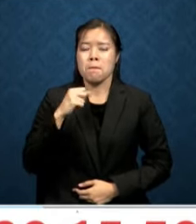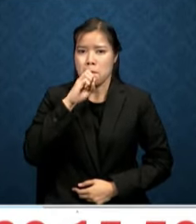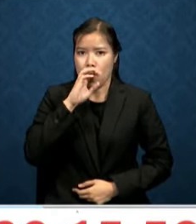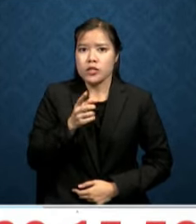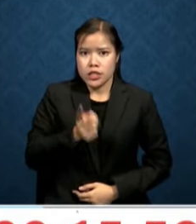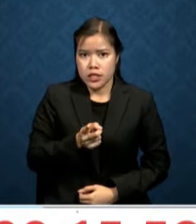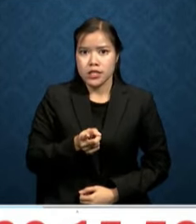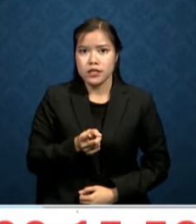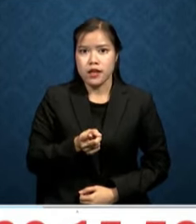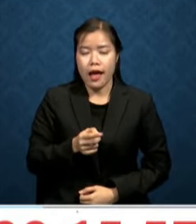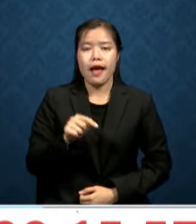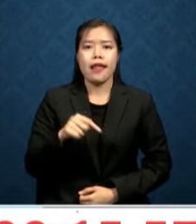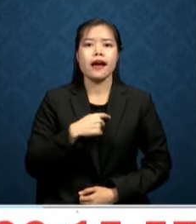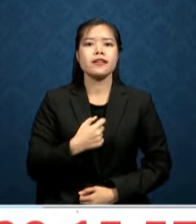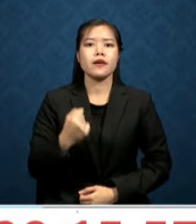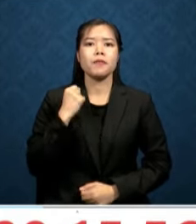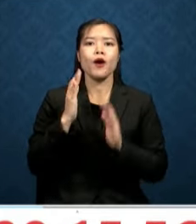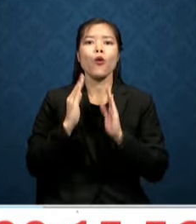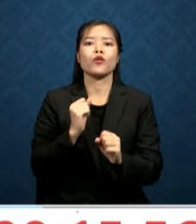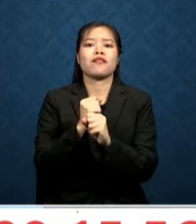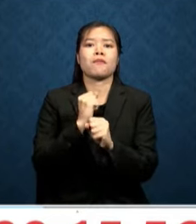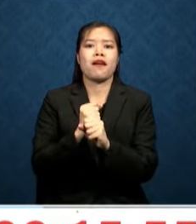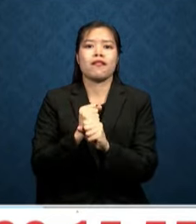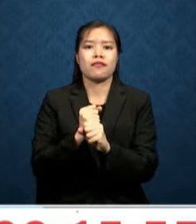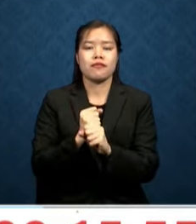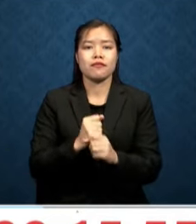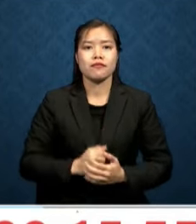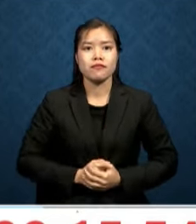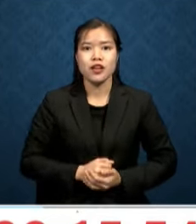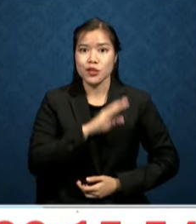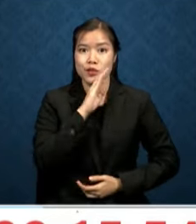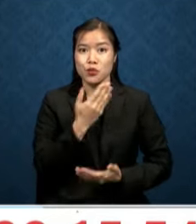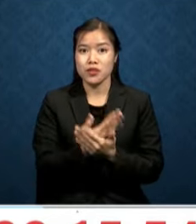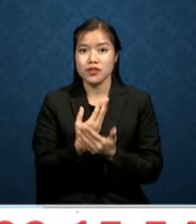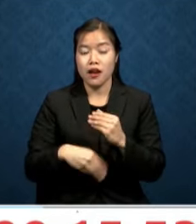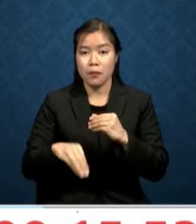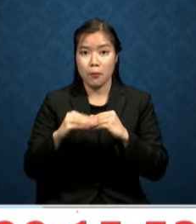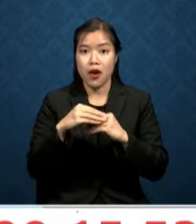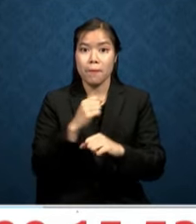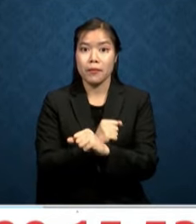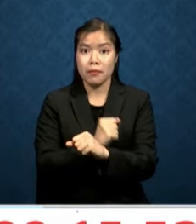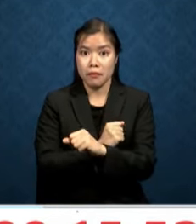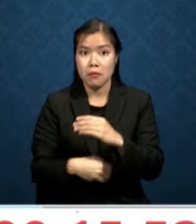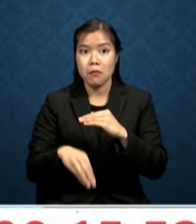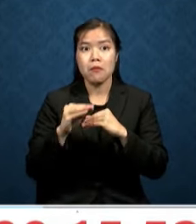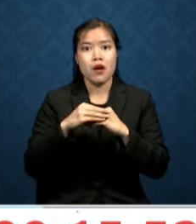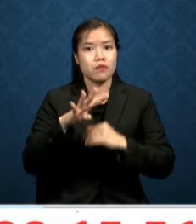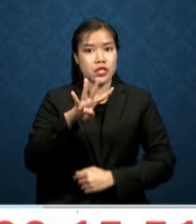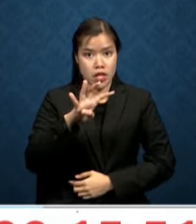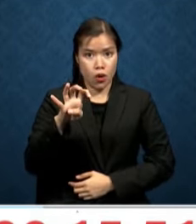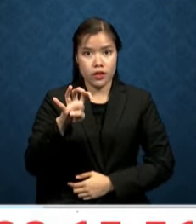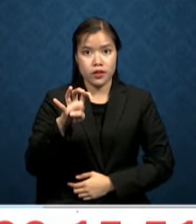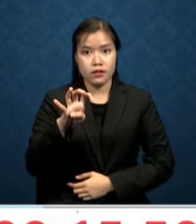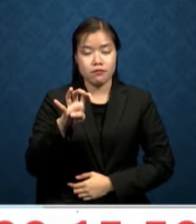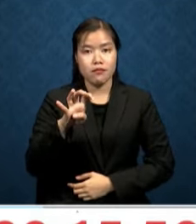ให้กับพี่น้องแรงงานนะครับผมคิดว่าถ้าหากว่าขึ้นค่าแรงไปแล้วเนี่ยฮะ400บาทเนี่ย